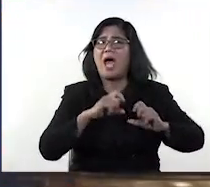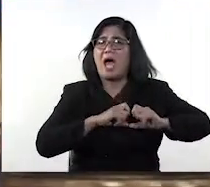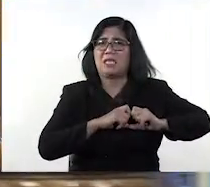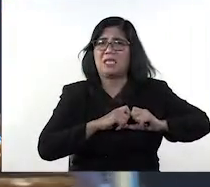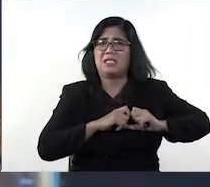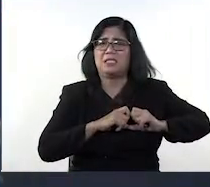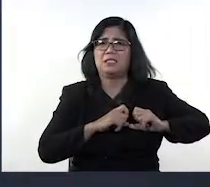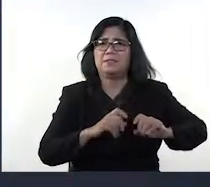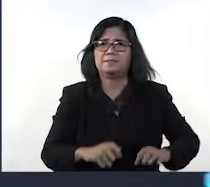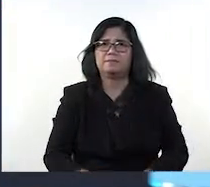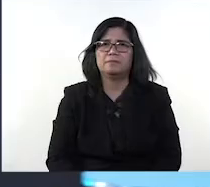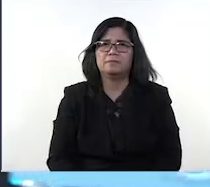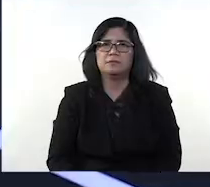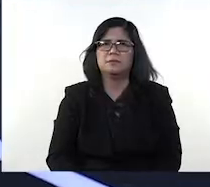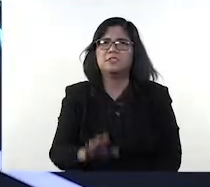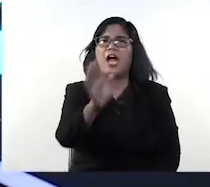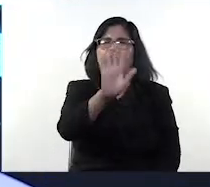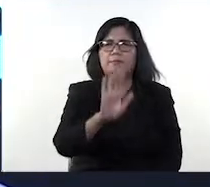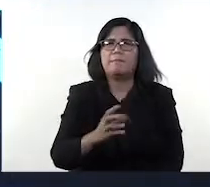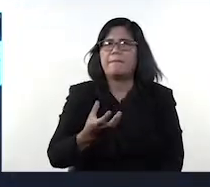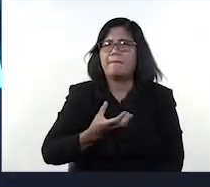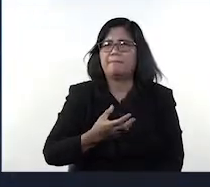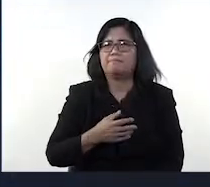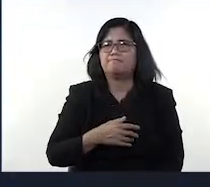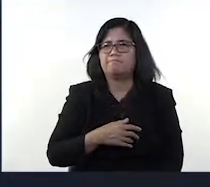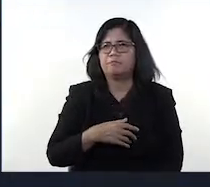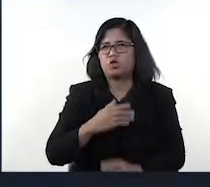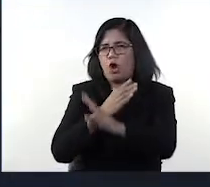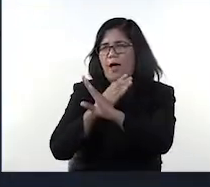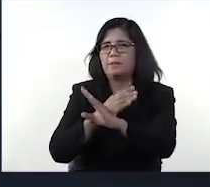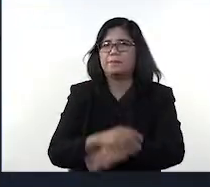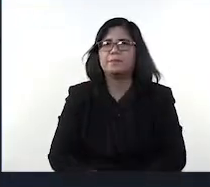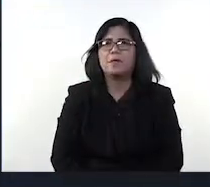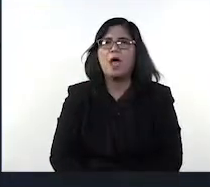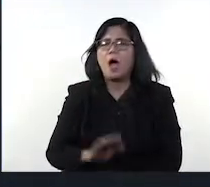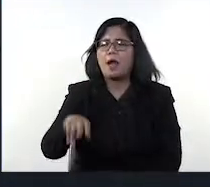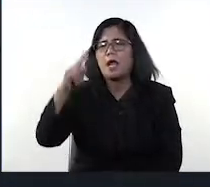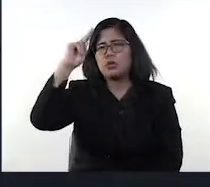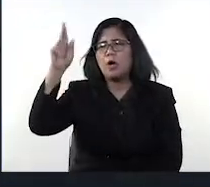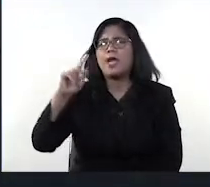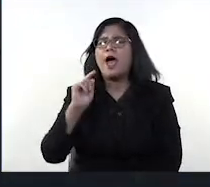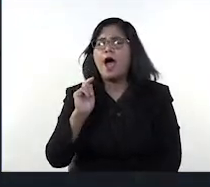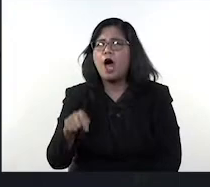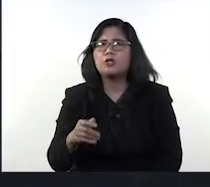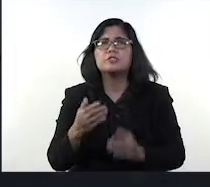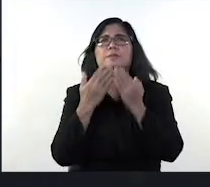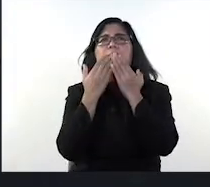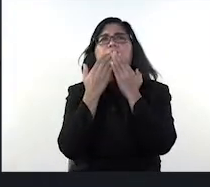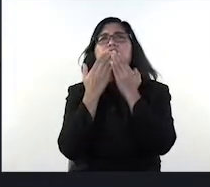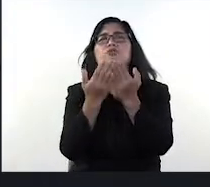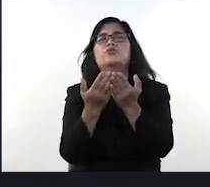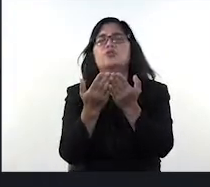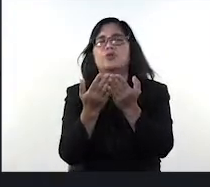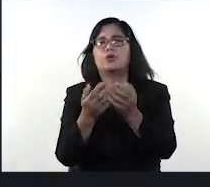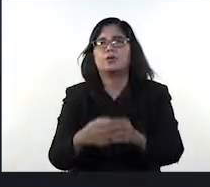Hai tapi anak-anak Tuhan hidupnya bersyukur halo halo saya senang dengan istilah ini hai hidup Kristen bukan Seandainya